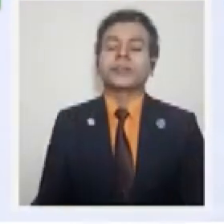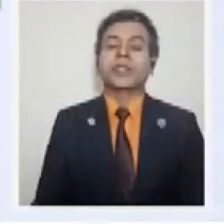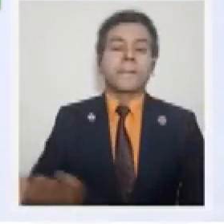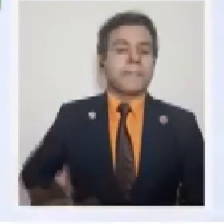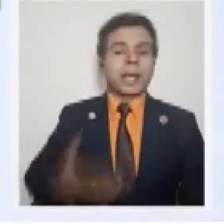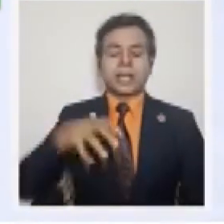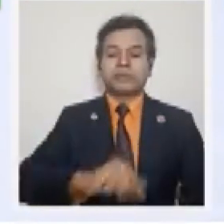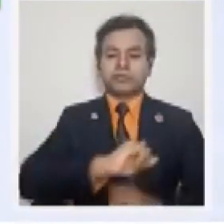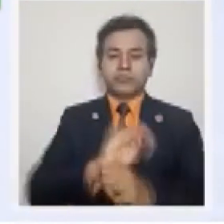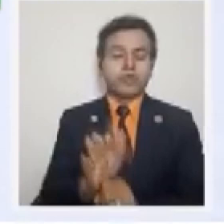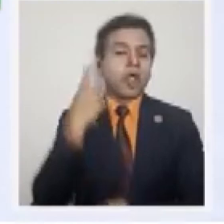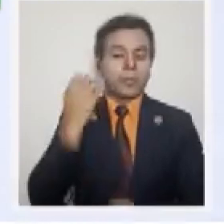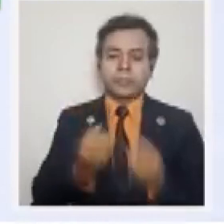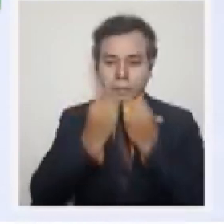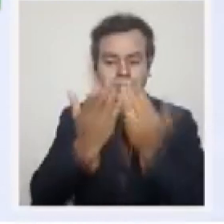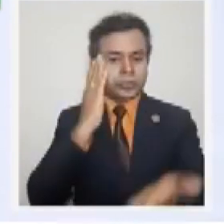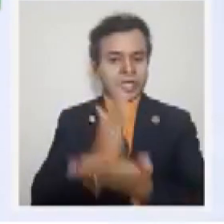জনকে।